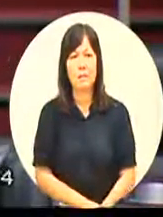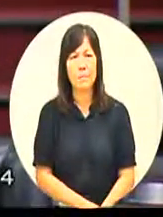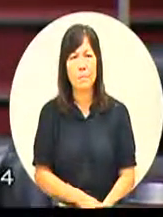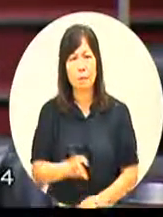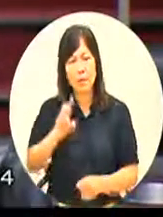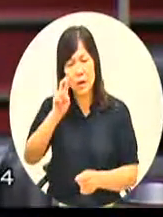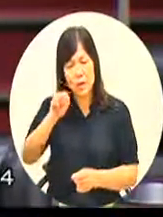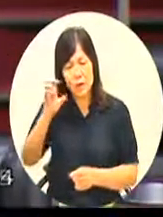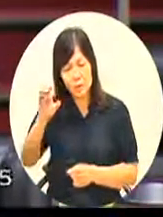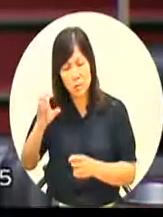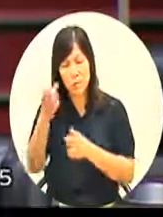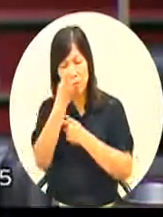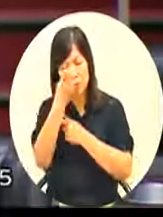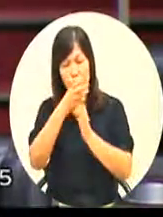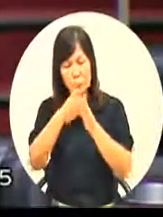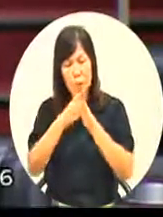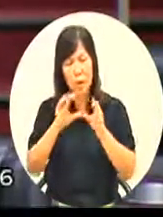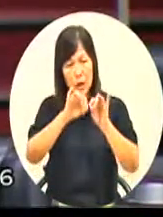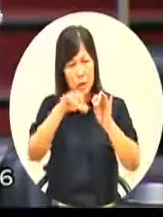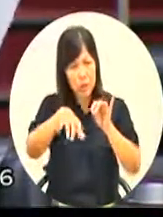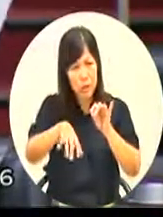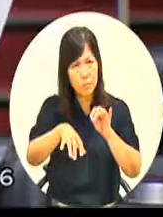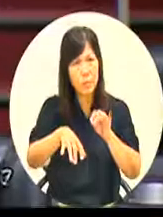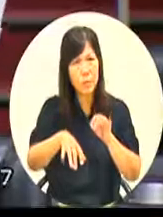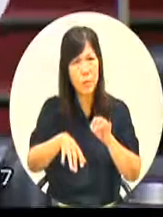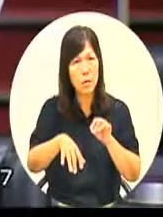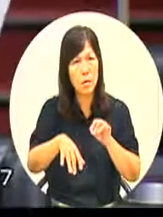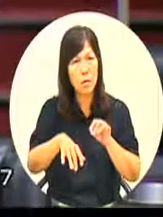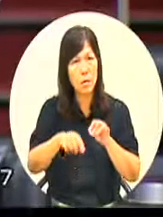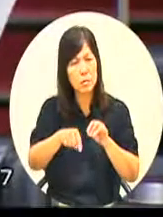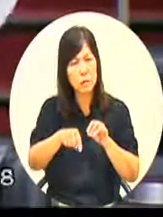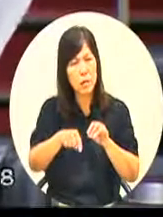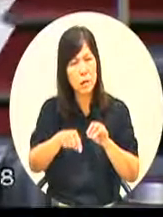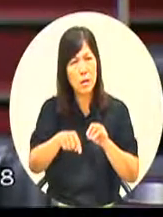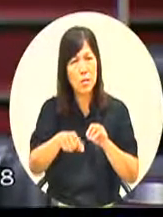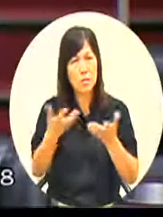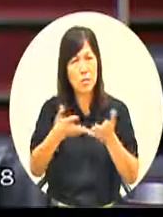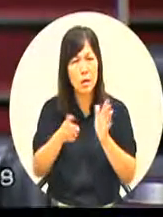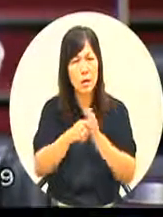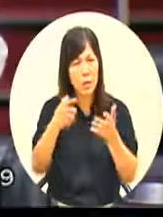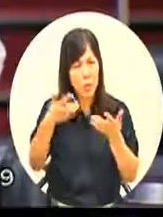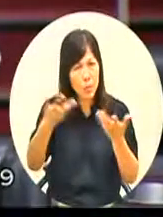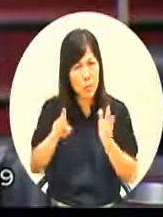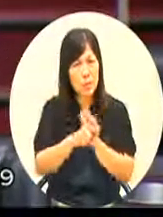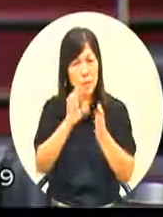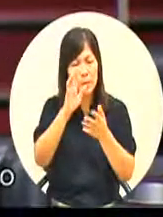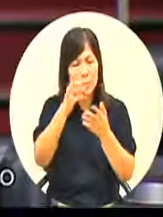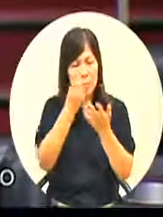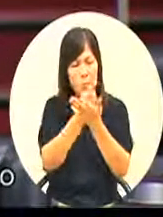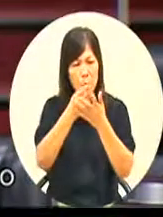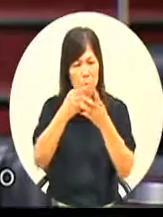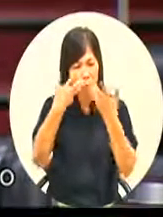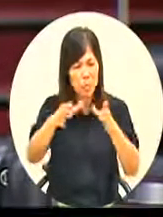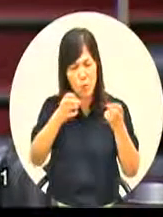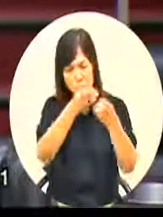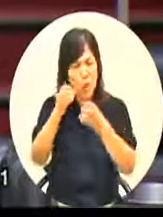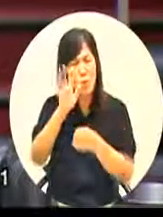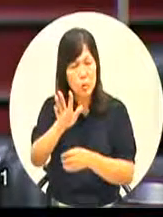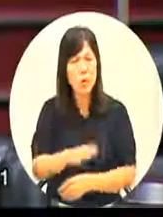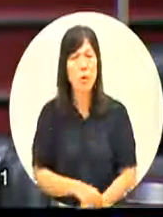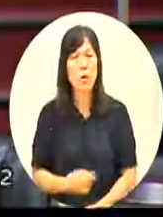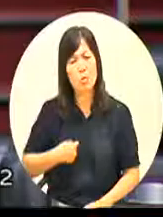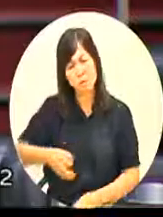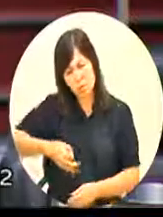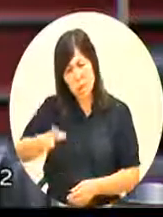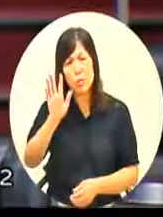NCC 管了，但我们地方有没有办法说这样子的、问题其实有很多人在讨论。我们一样缴